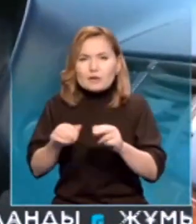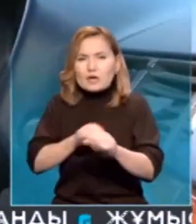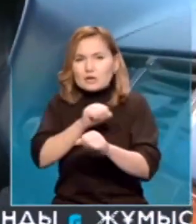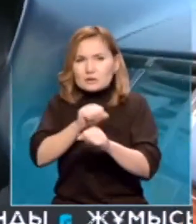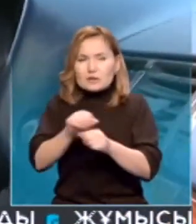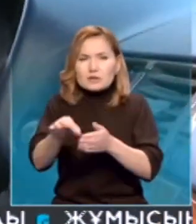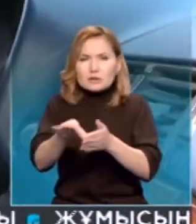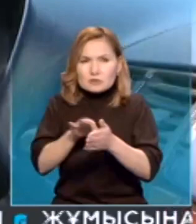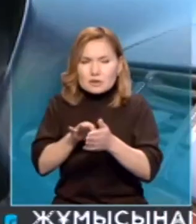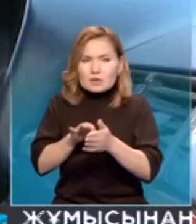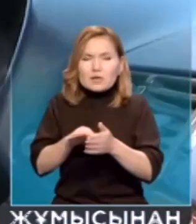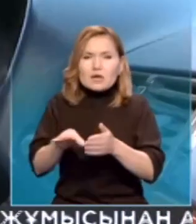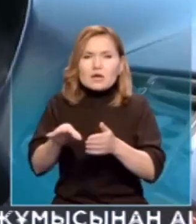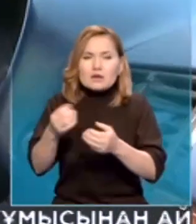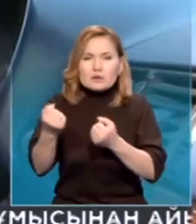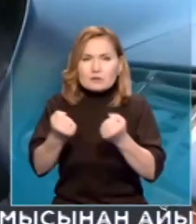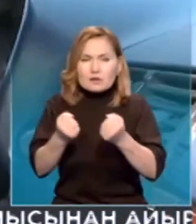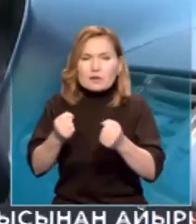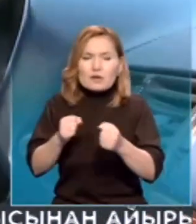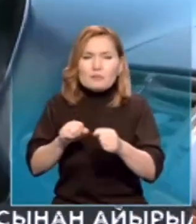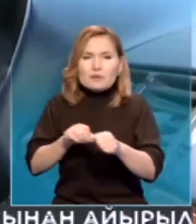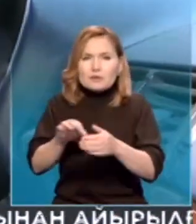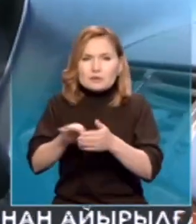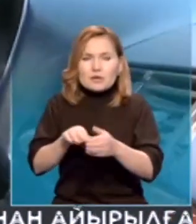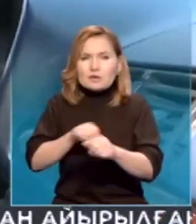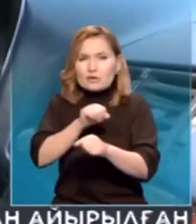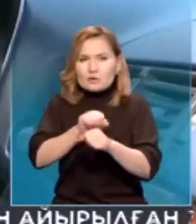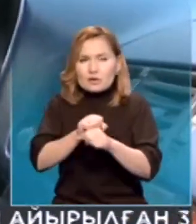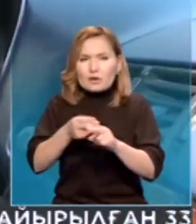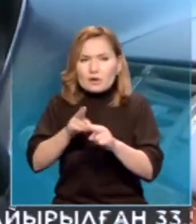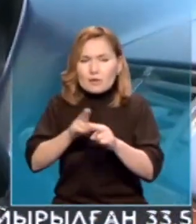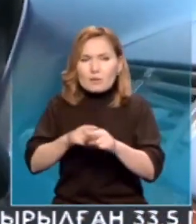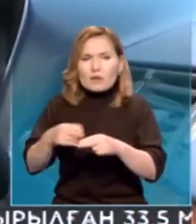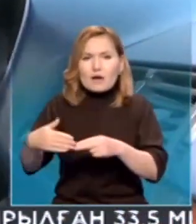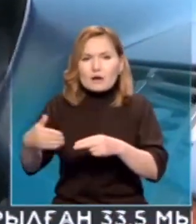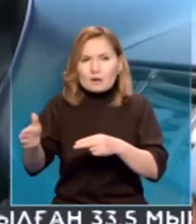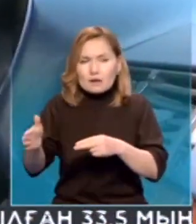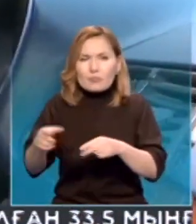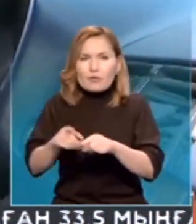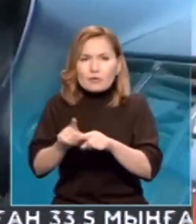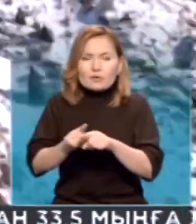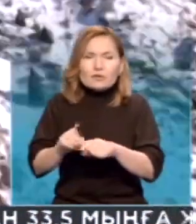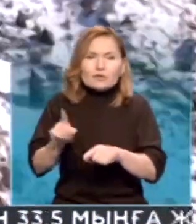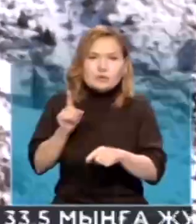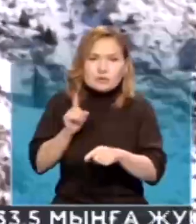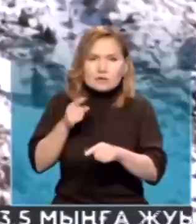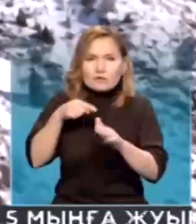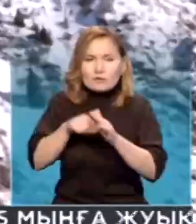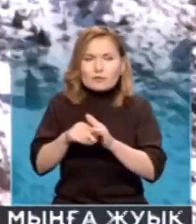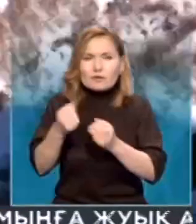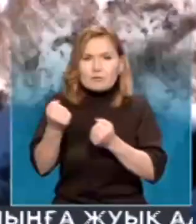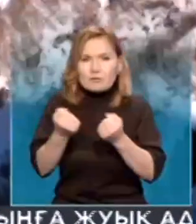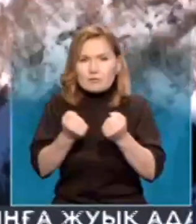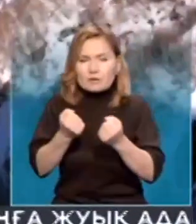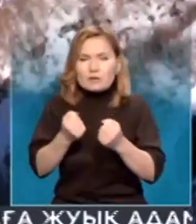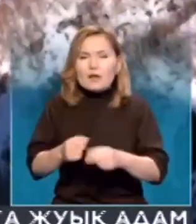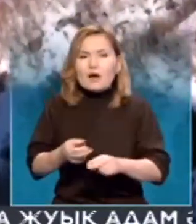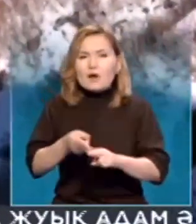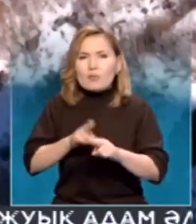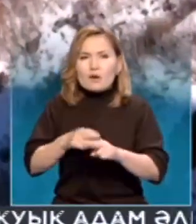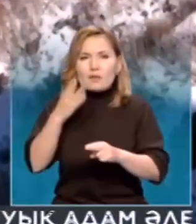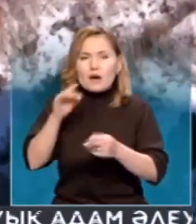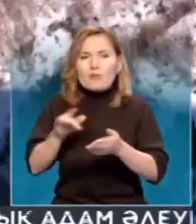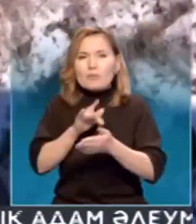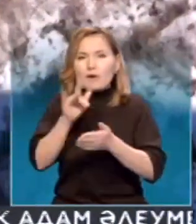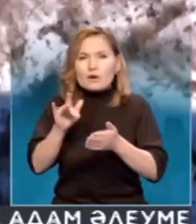аялдаңыз. Тоқтап, көліктің есіктерін ашып, дүмпу аяқталғанға дейін күтіңіз. Ресми мәліметтерге сүйенсек,